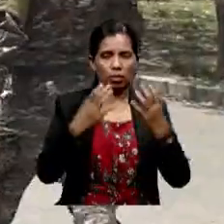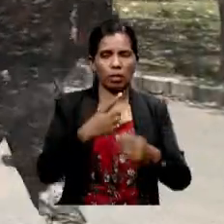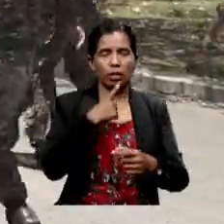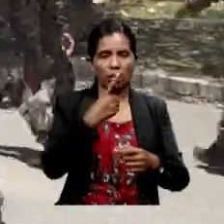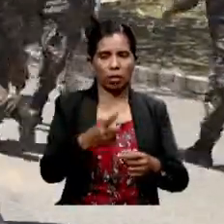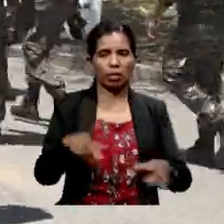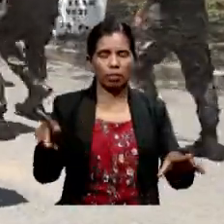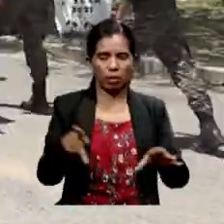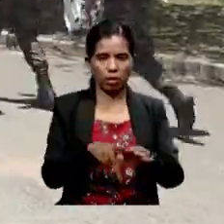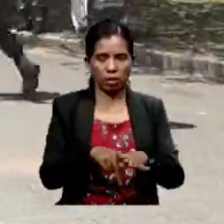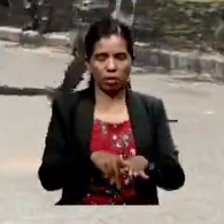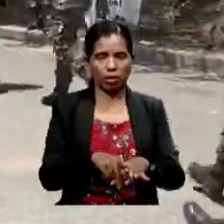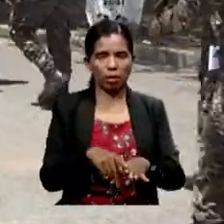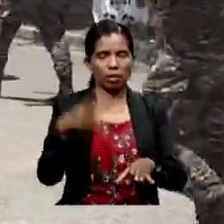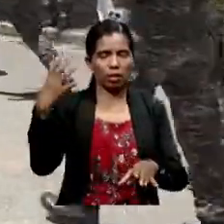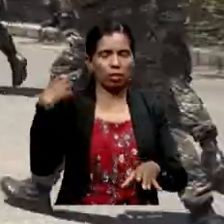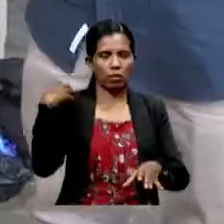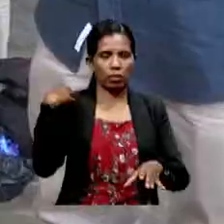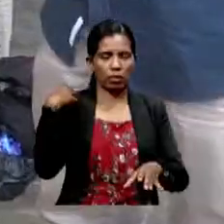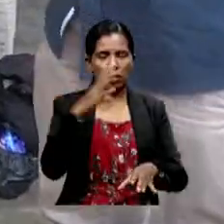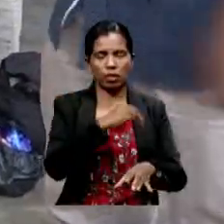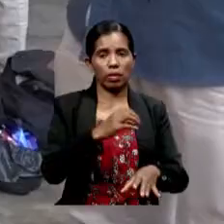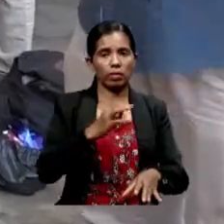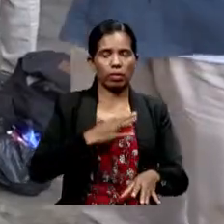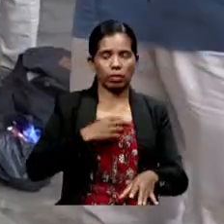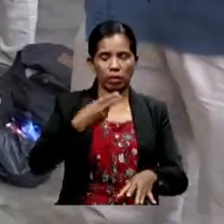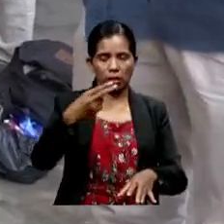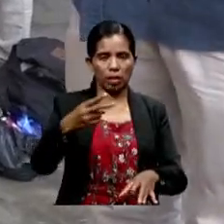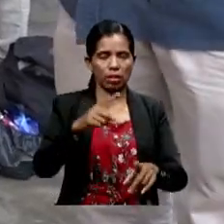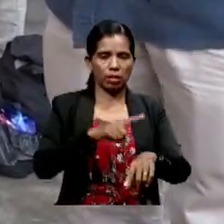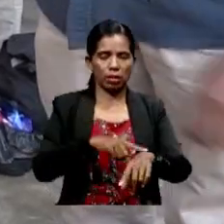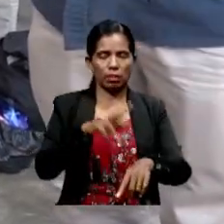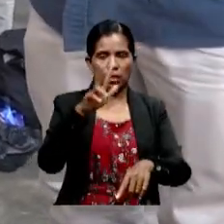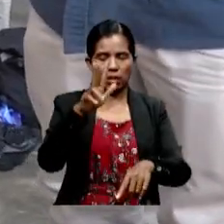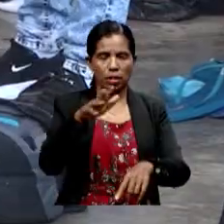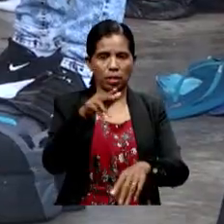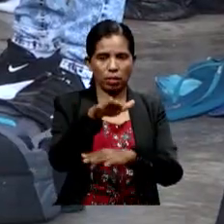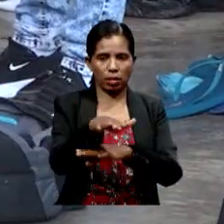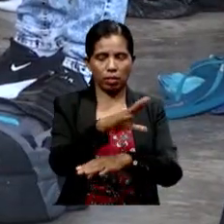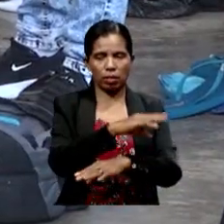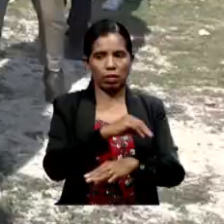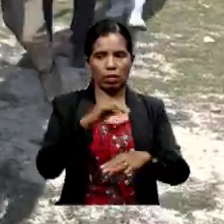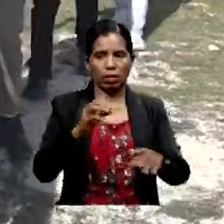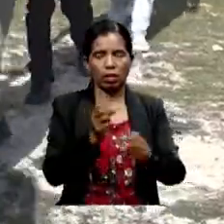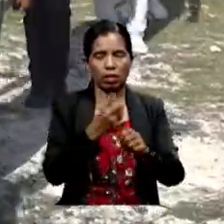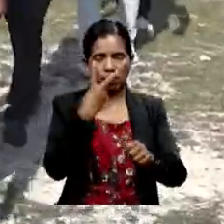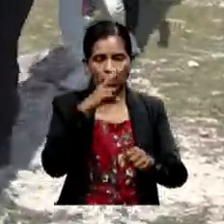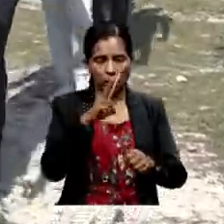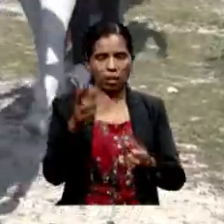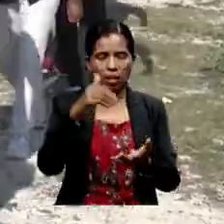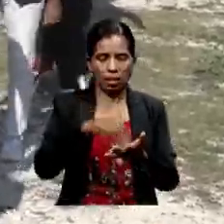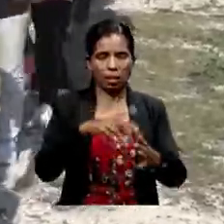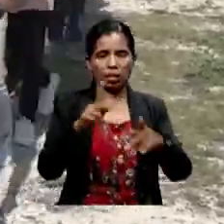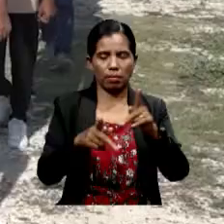atu marka presensa iha kuartel general FFV Deteli Fatuhada iha tuku tolu lokraik nune komisaun rekrutamentu halo konfirmasaun ba aplikante